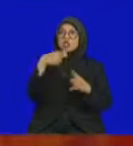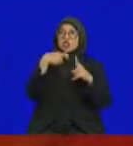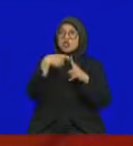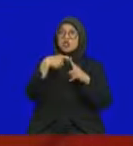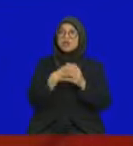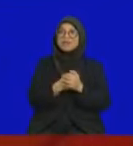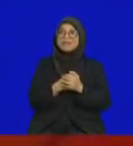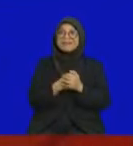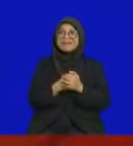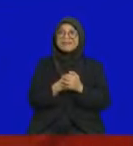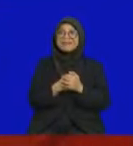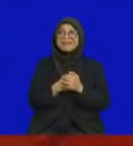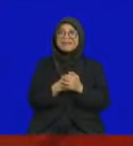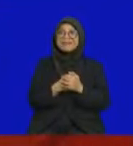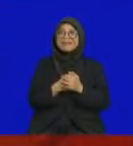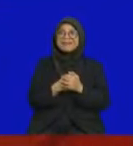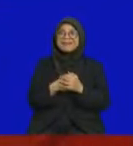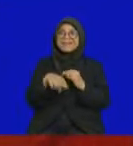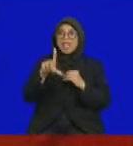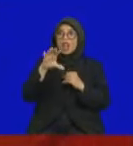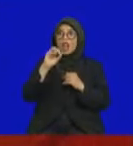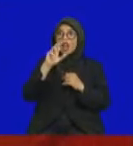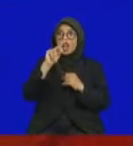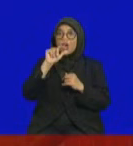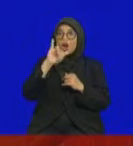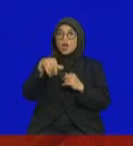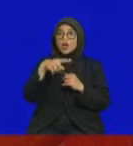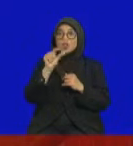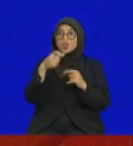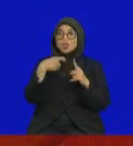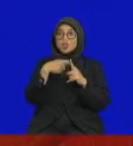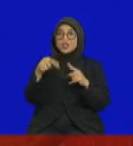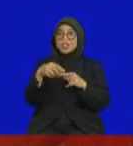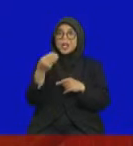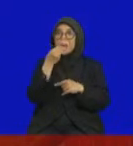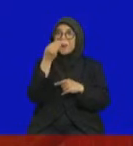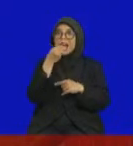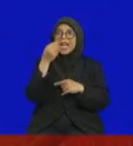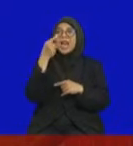lorjuk lorj yang makura